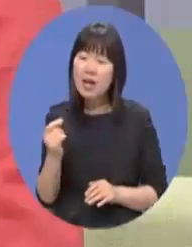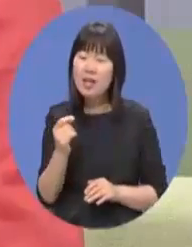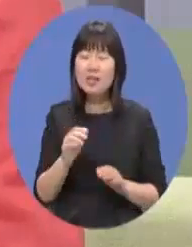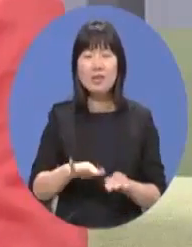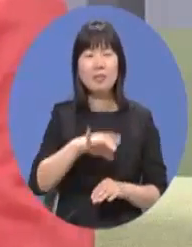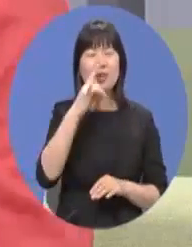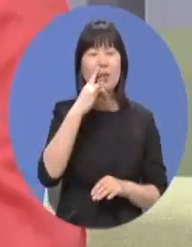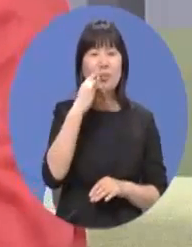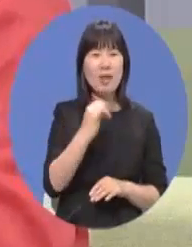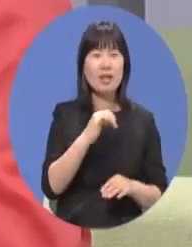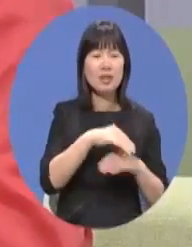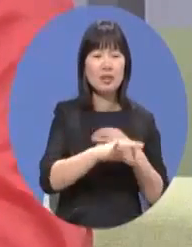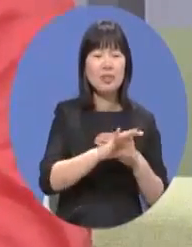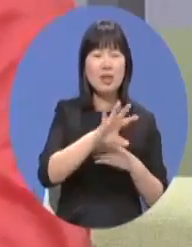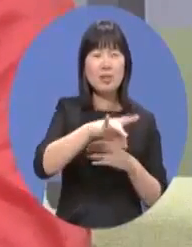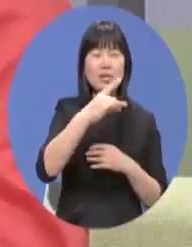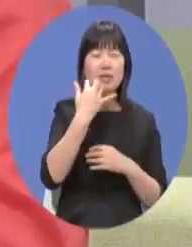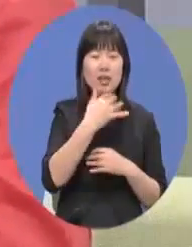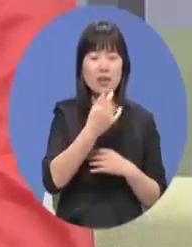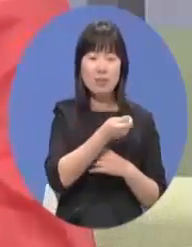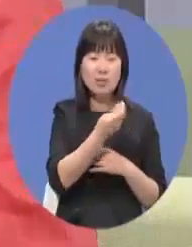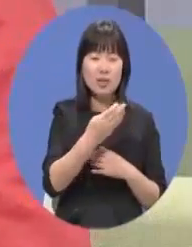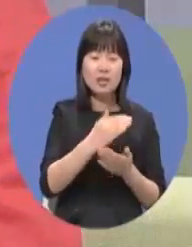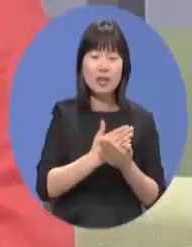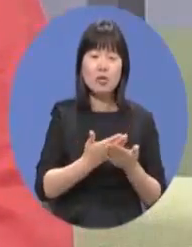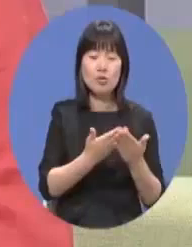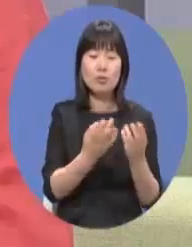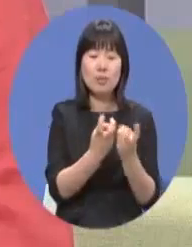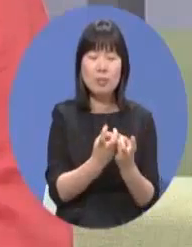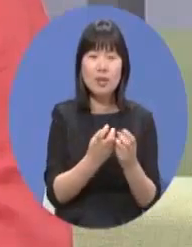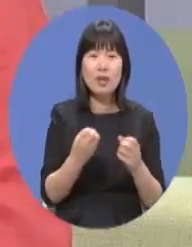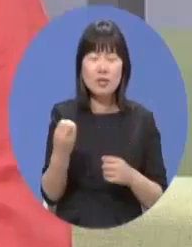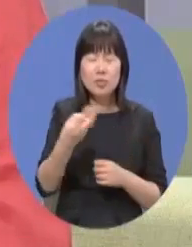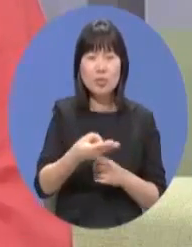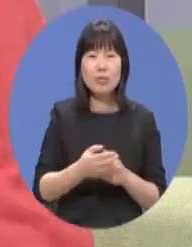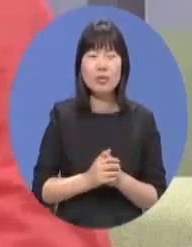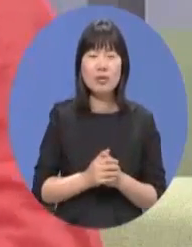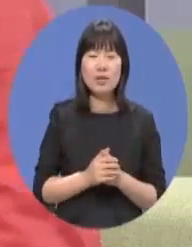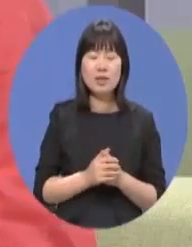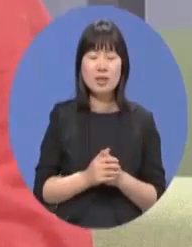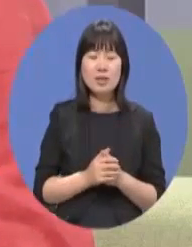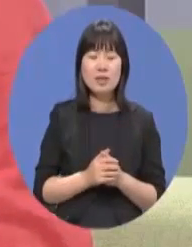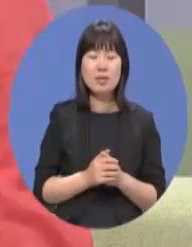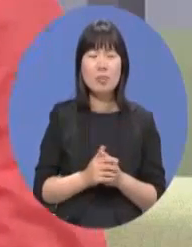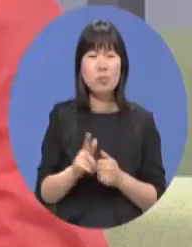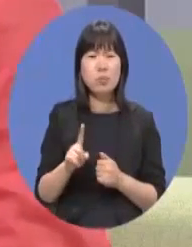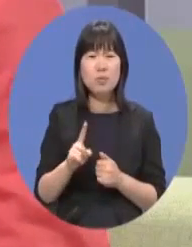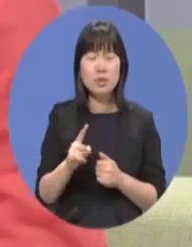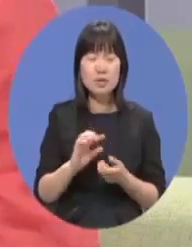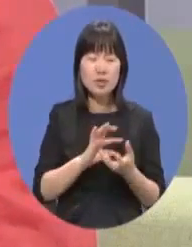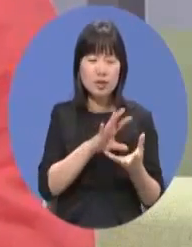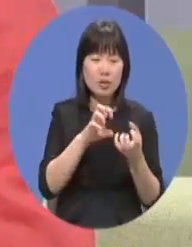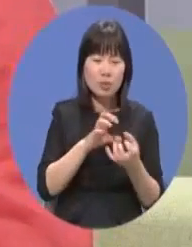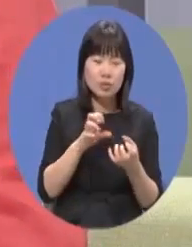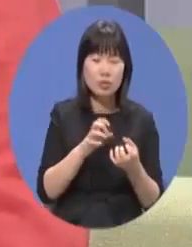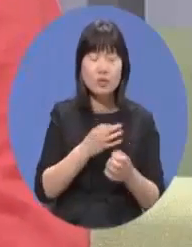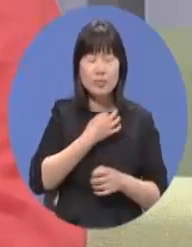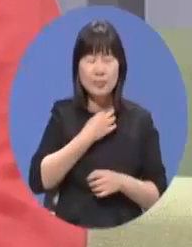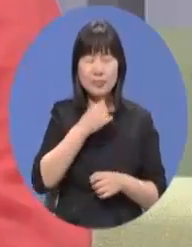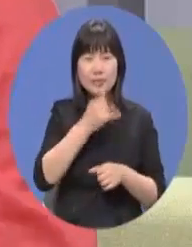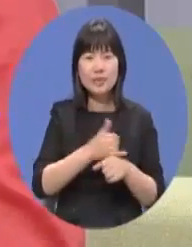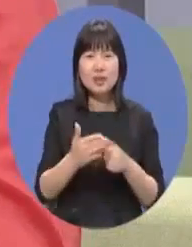스타일 그렇다면 처음부터 색깔을 몇 개씩 나눠서 주는 방법 또는 이제 감질나죠. 아이들은 막 섞고 싶은 욕구도 있으니까